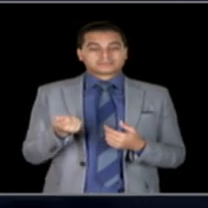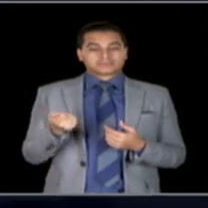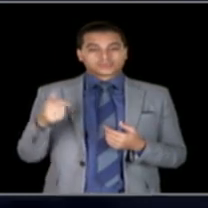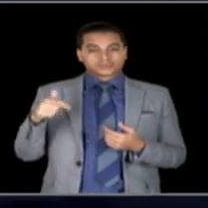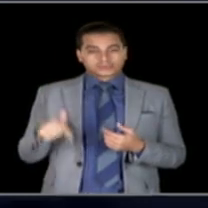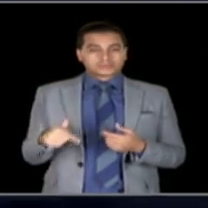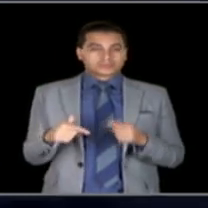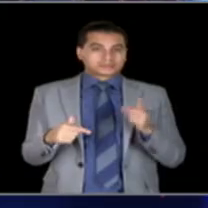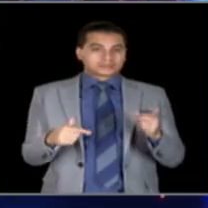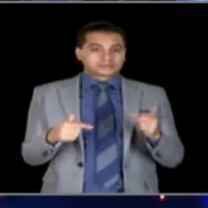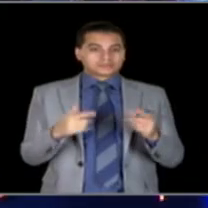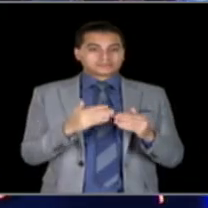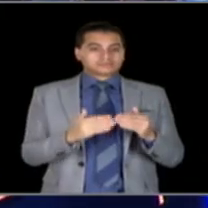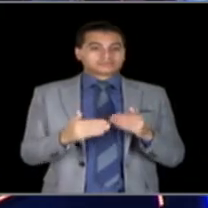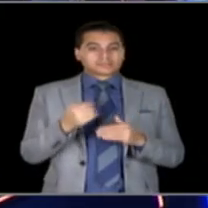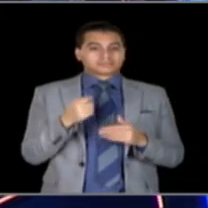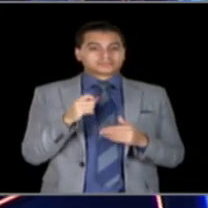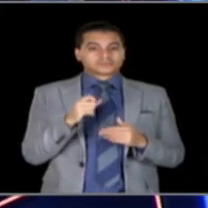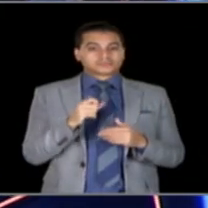شيماء، تفضلي يا شيماء.